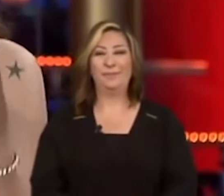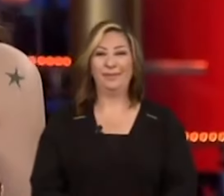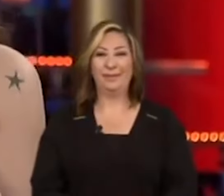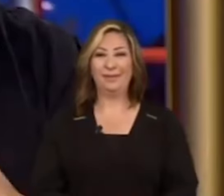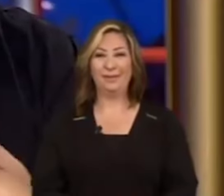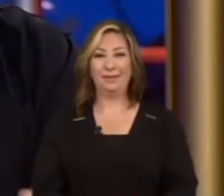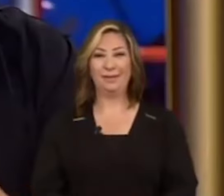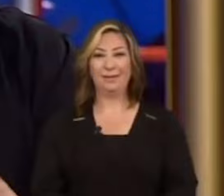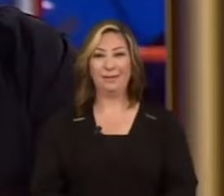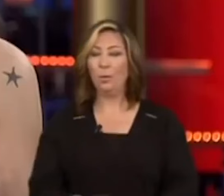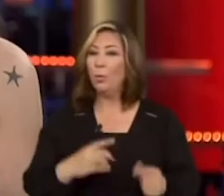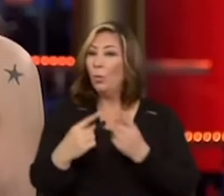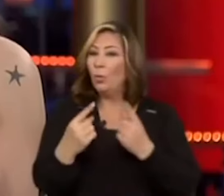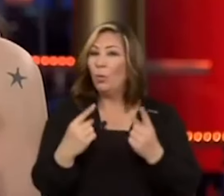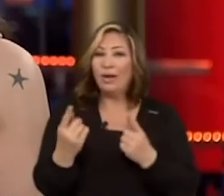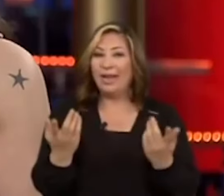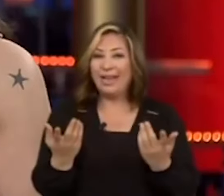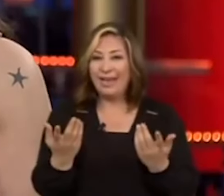Bu ne bu Elif? Bu ne bu?